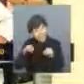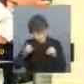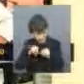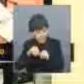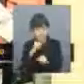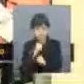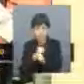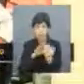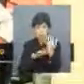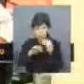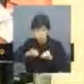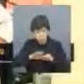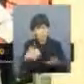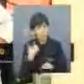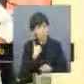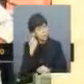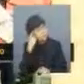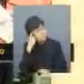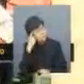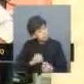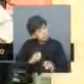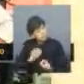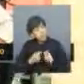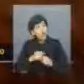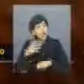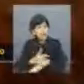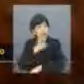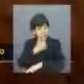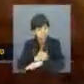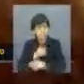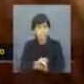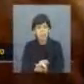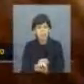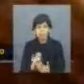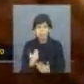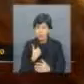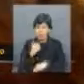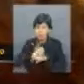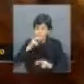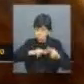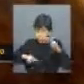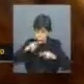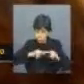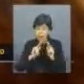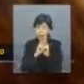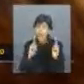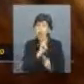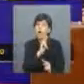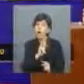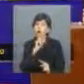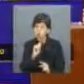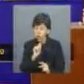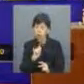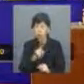ออนไลน์กับการแสดงความคิดเห็นและการหาเสียงทางการเมืองนายชนรัตน์จิตในธรรมผู้ตรวจการสำนักงานคณะกรรมการการเลือกตั้งหรือก